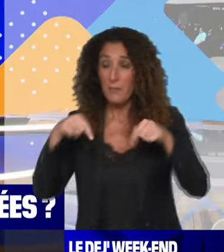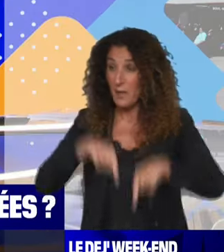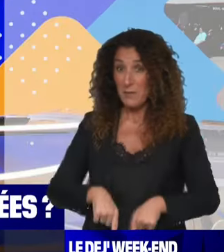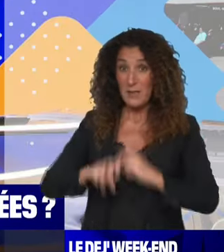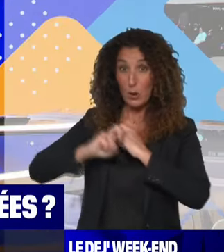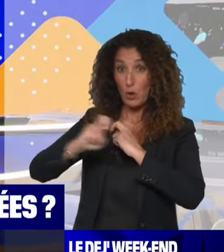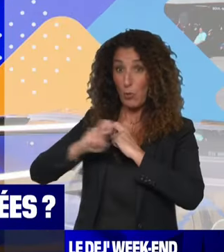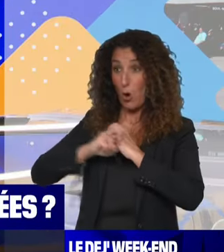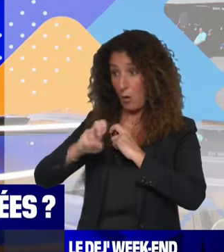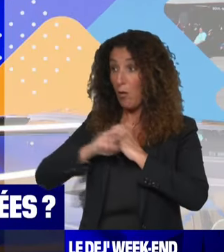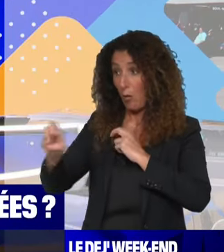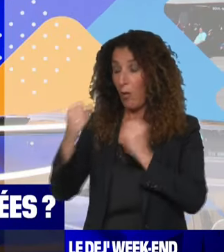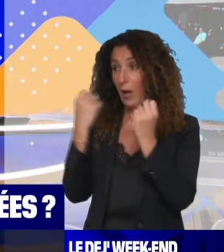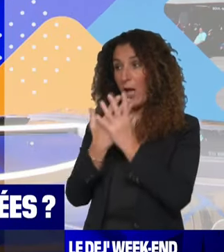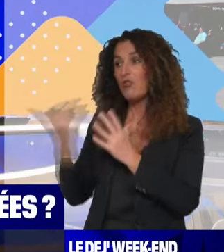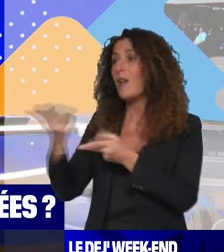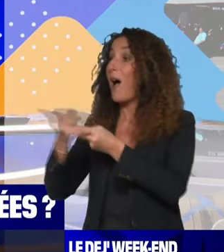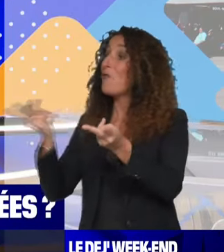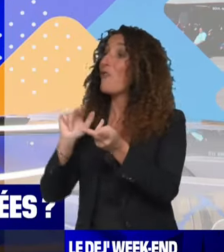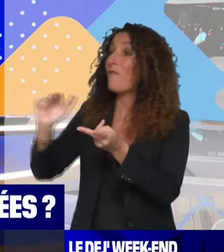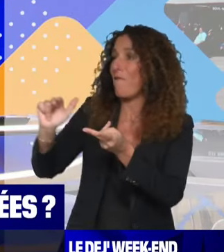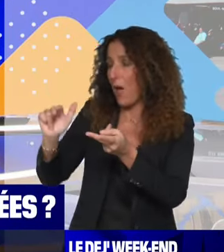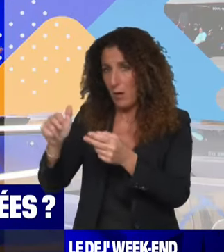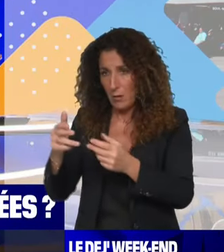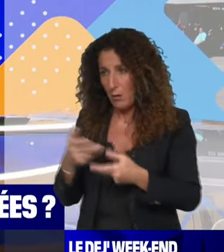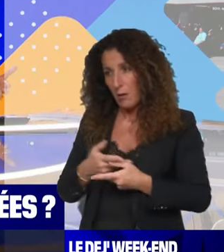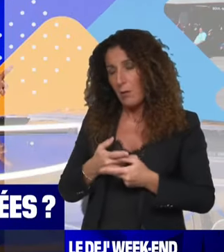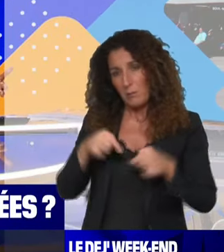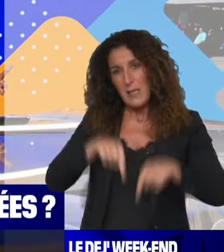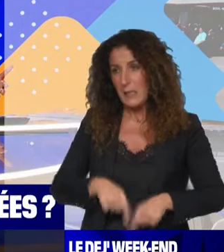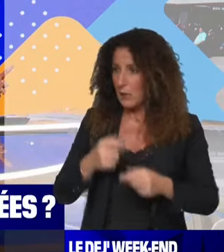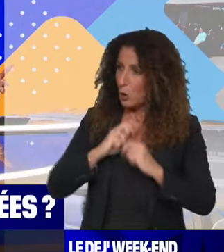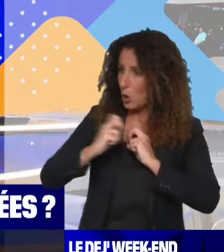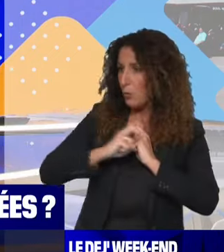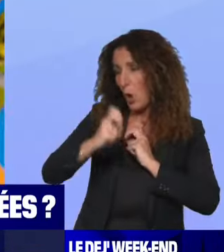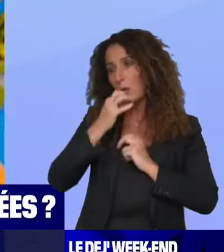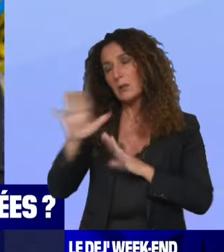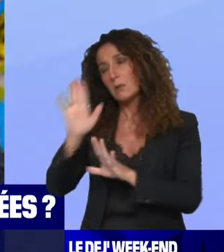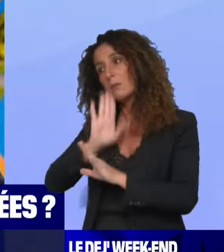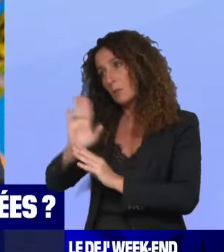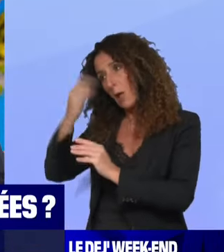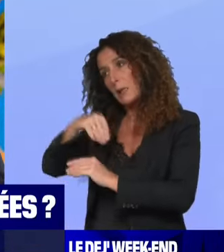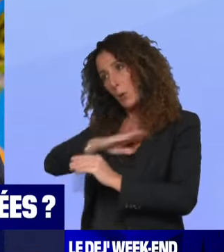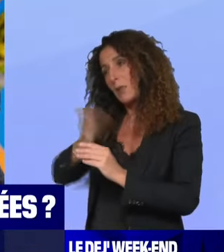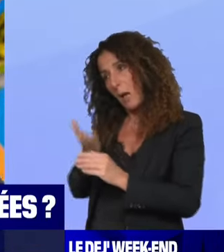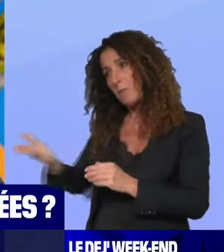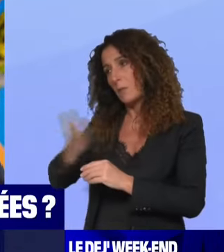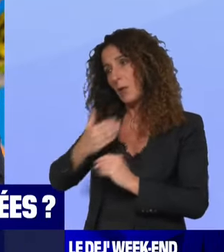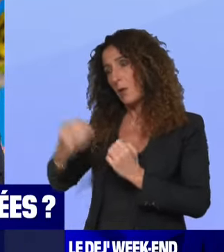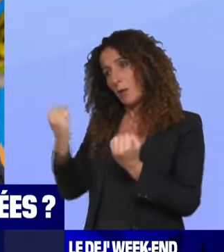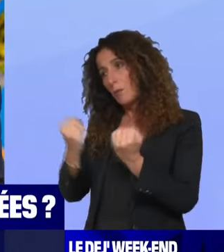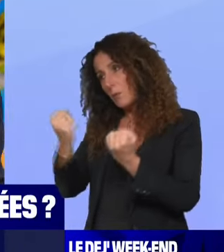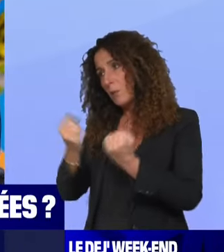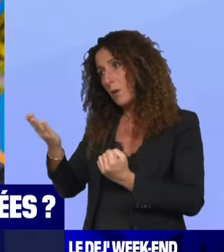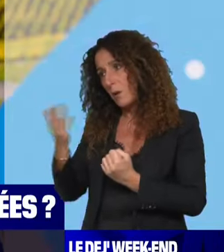réagi forcément à ces annonces de préavis de grève et il espère, il compte sur la responsabilité des cheminots. Voilà, très grosse incitation dans les mots, on le comprend,